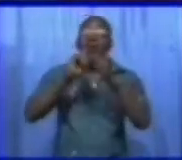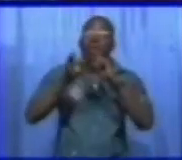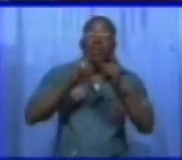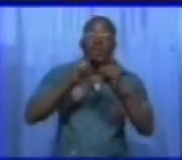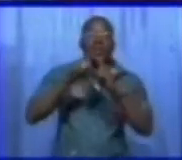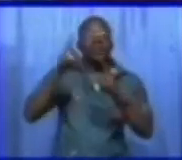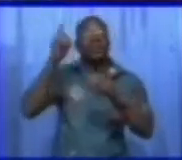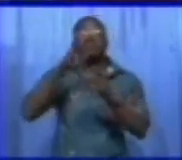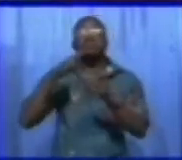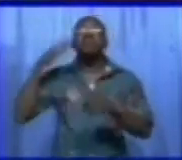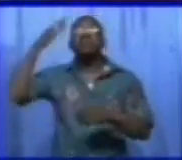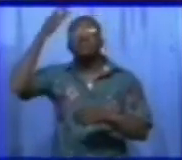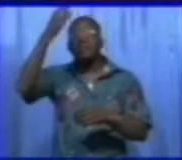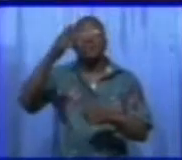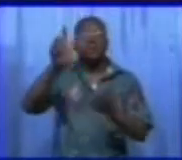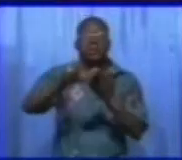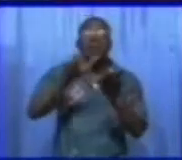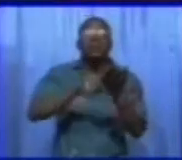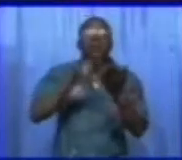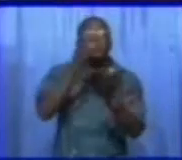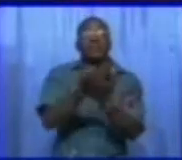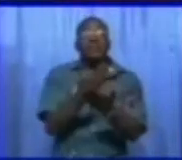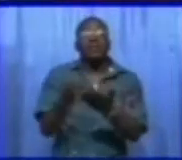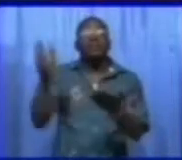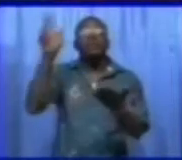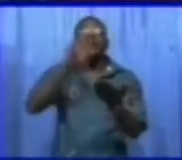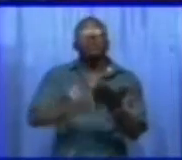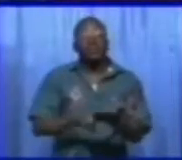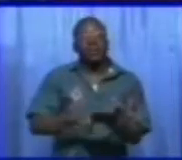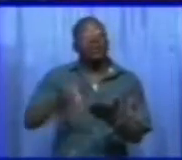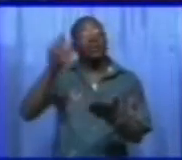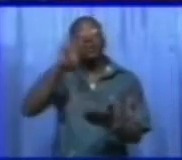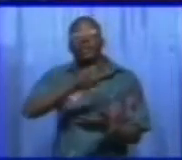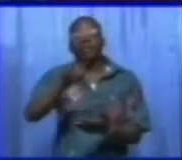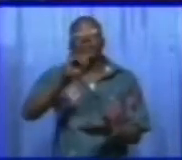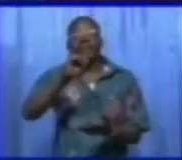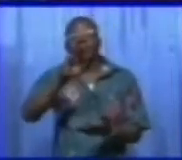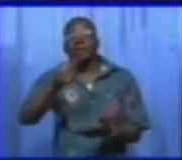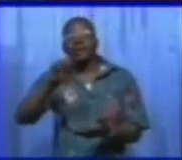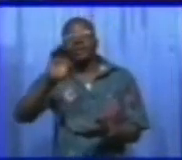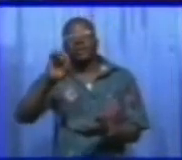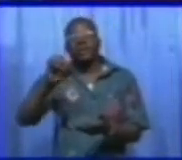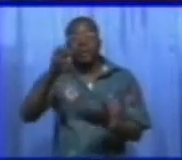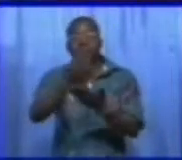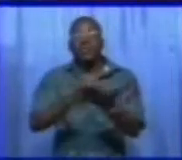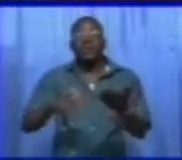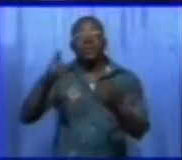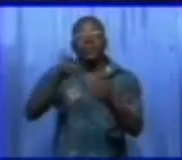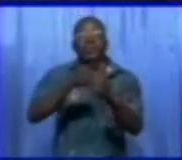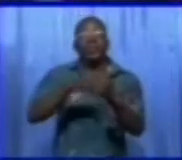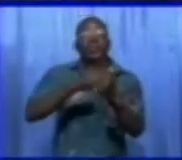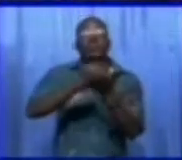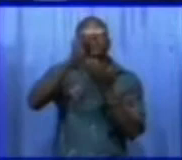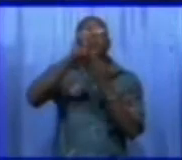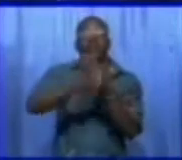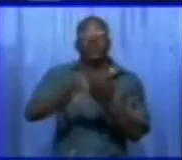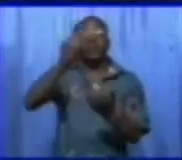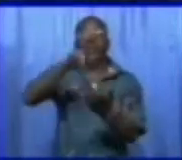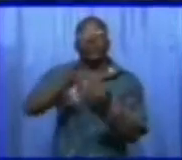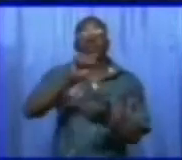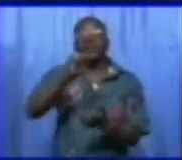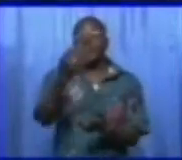la perspective, c'est-à-dire quelle est la loi de finances qui s'applique, quelle est la fiscalité qui s'applique à partir du 1er janvier 2014. À